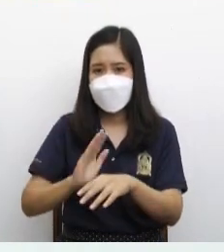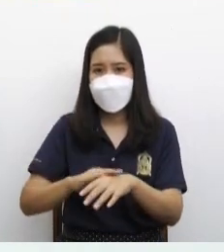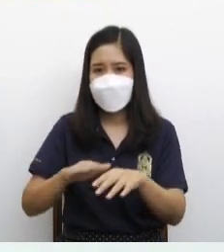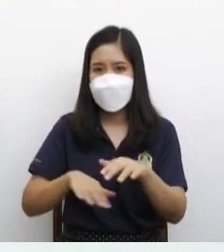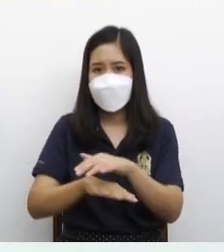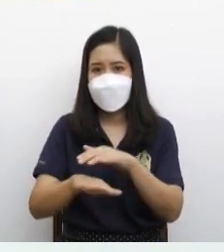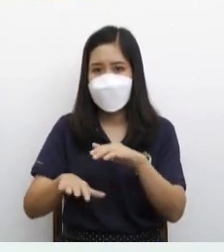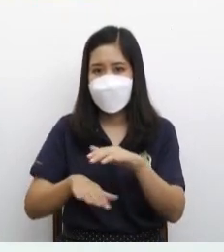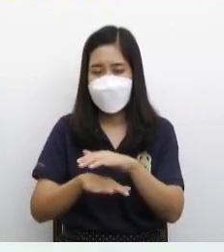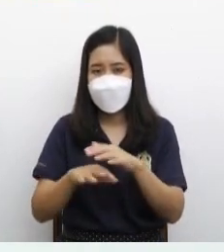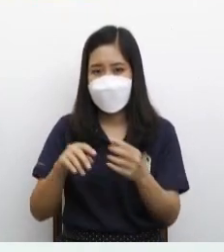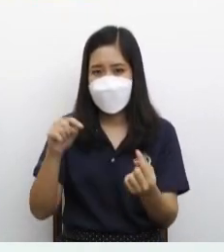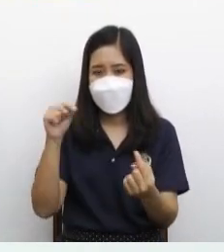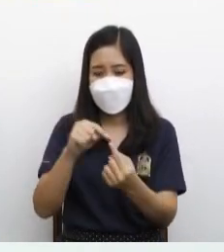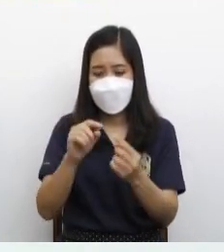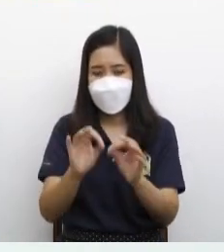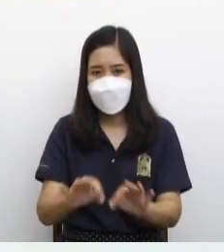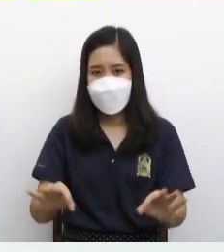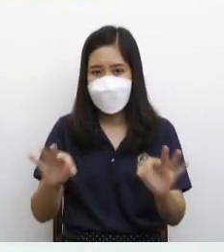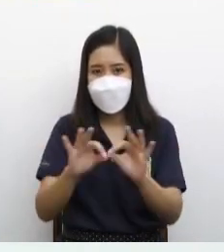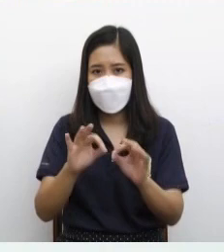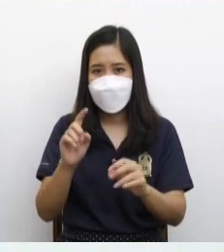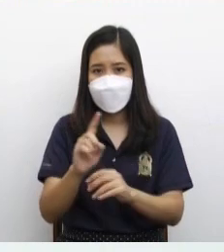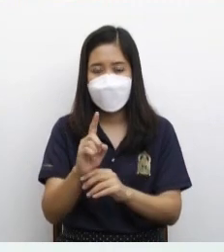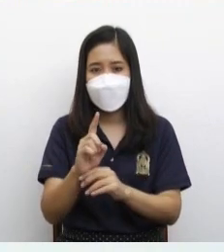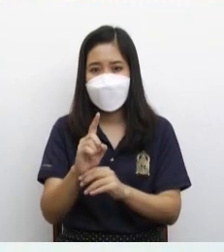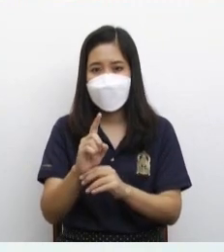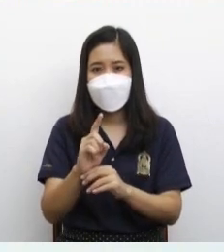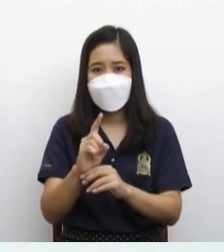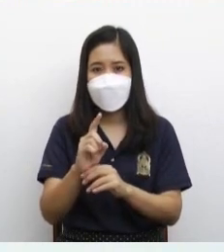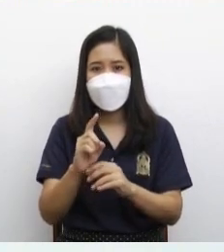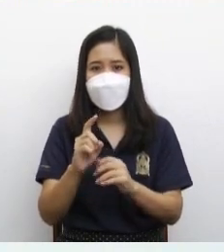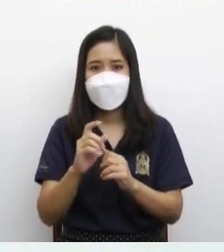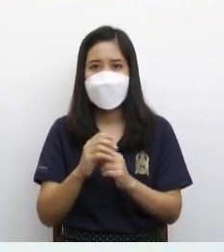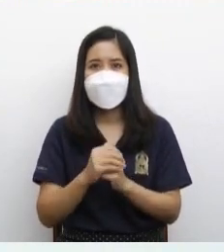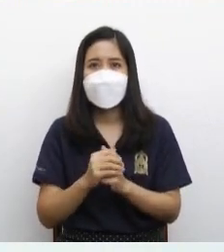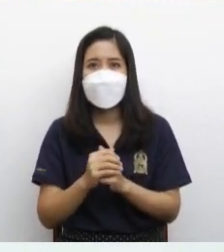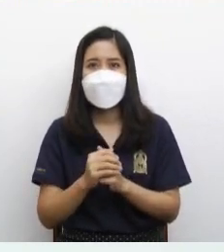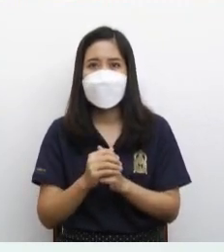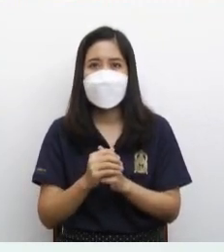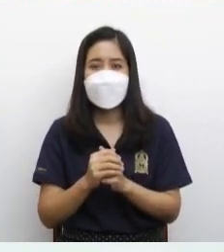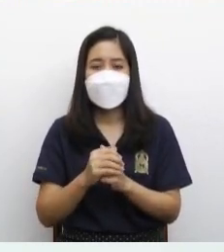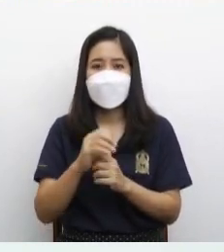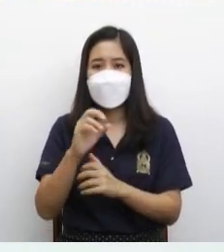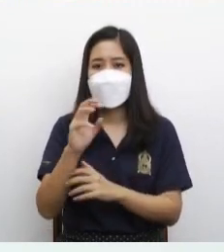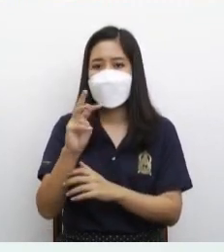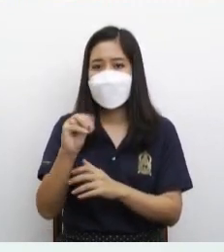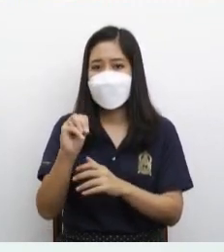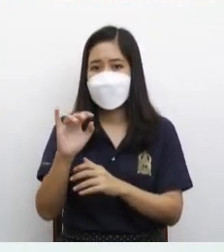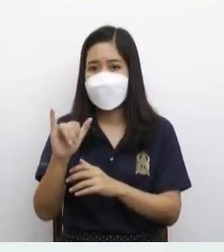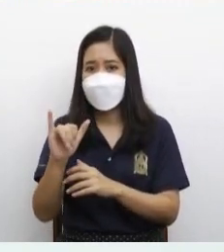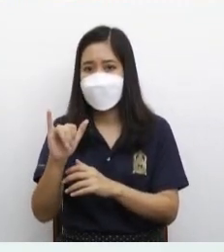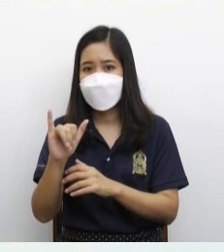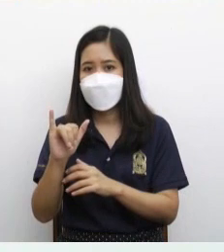ปฐมนั้นเราก็มุ่งไปที่เรื่องของการอ่านออกเขียนได้คิดเลขเป็นแล้วก็มัธยมแล้วก็ฝึกให้เขา